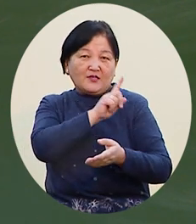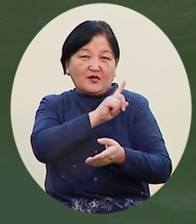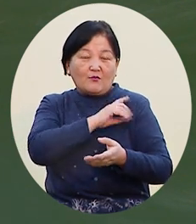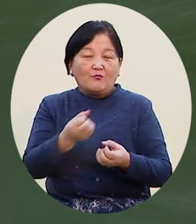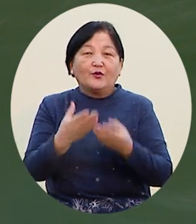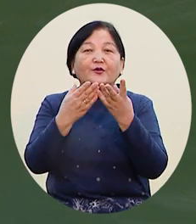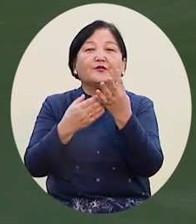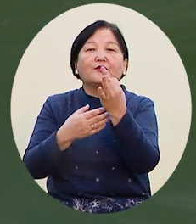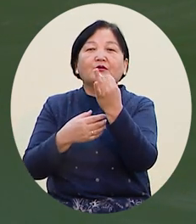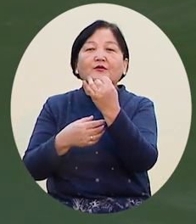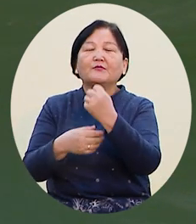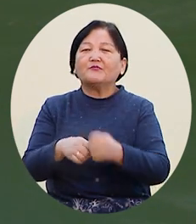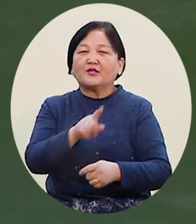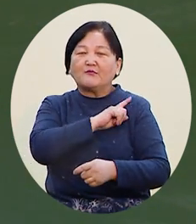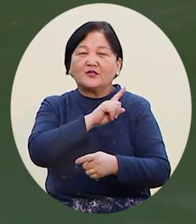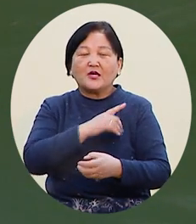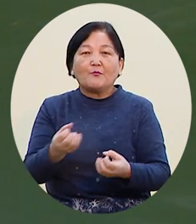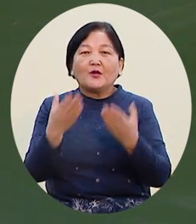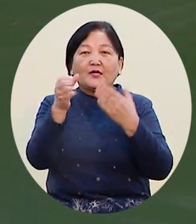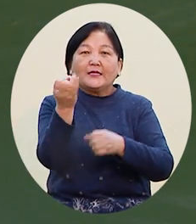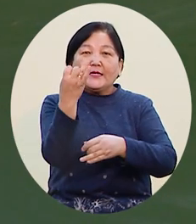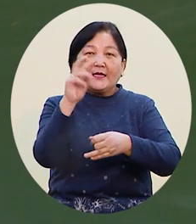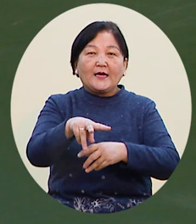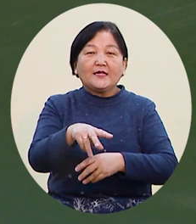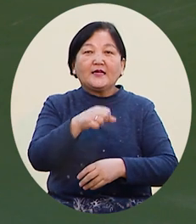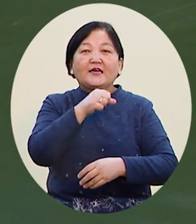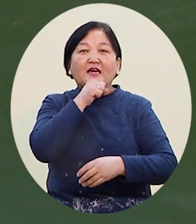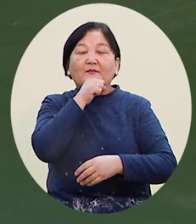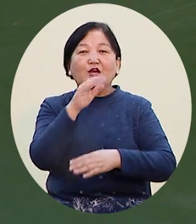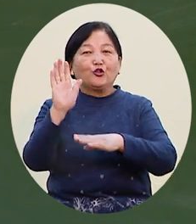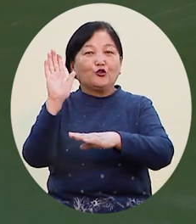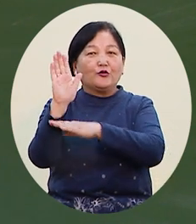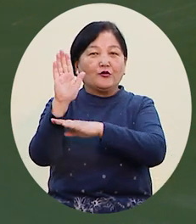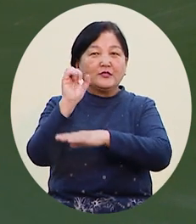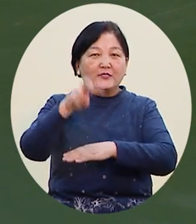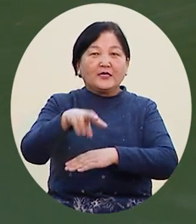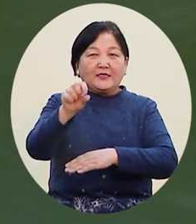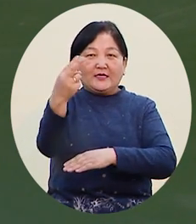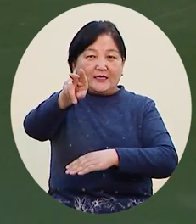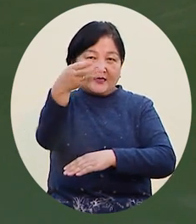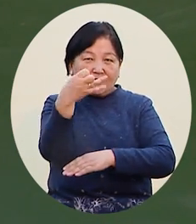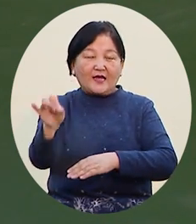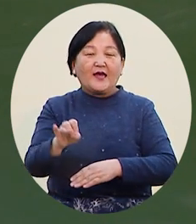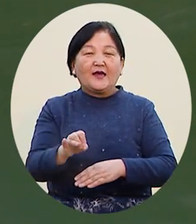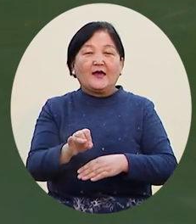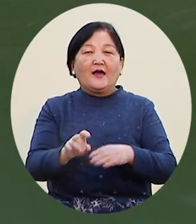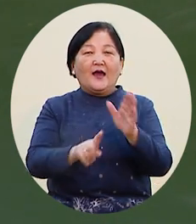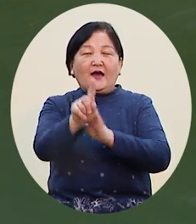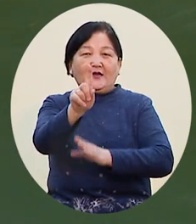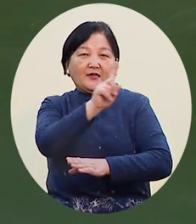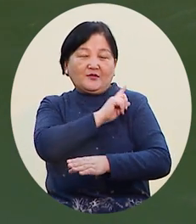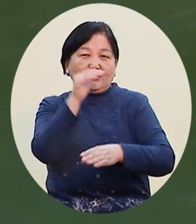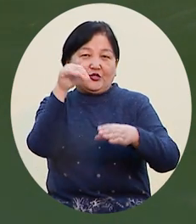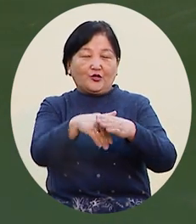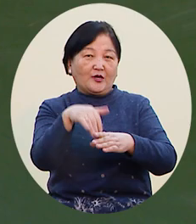бүрийн тэмцэн болов. Айлын ямааг төлөөлж алагдай уралдаанд оролцоод алсын тавайн төрүүлж